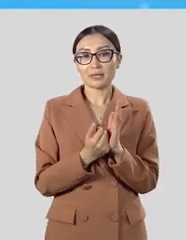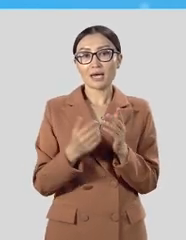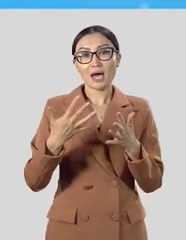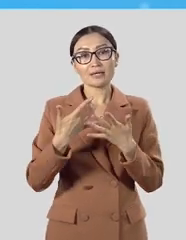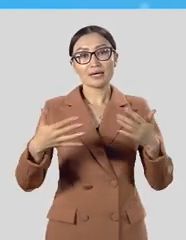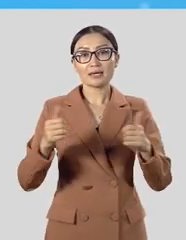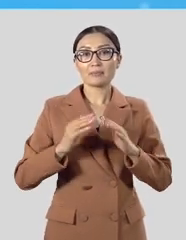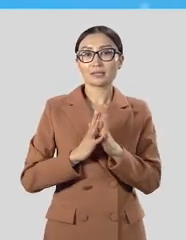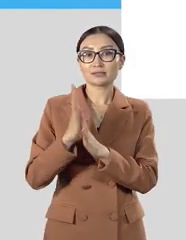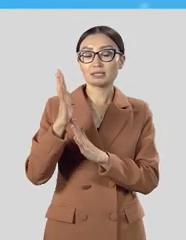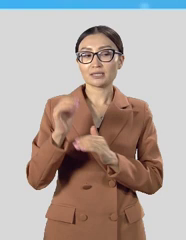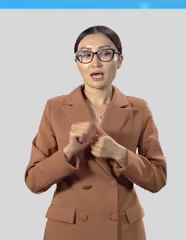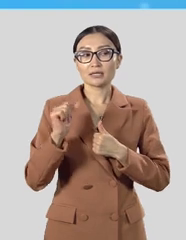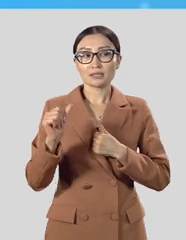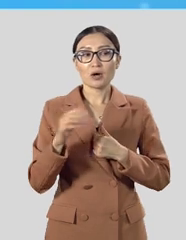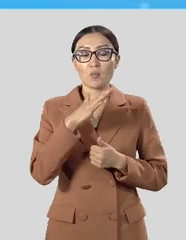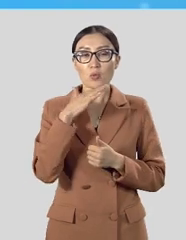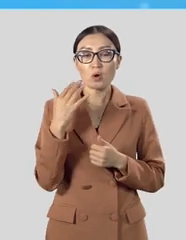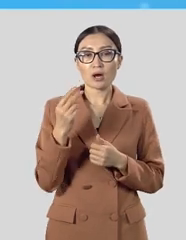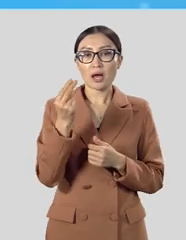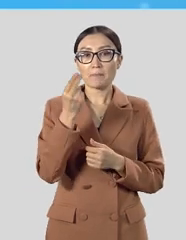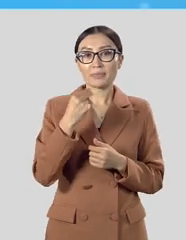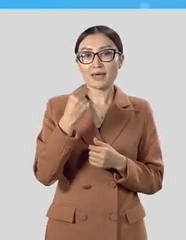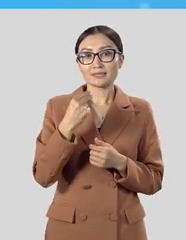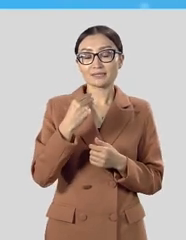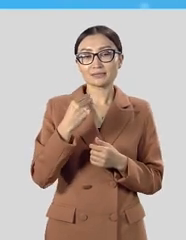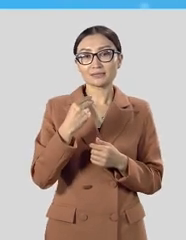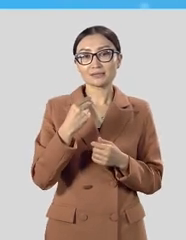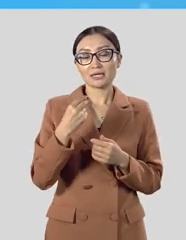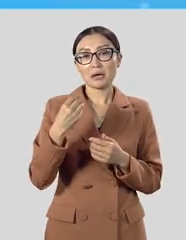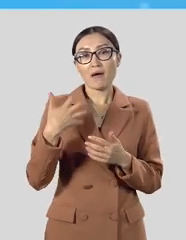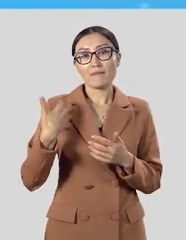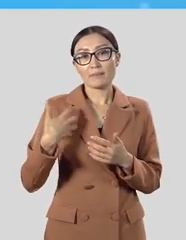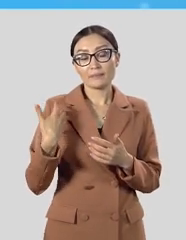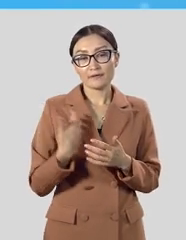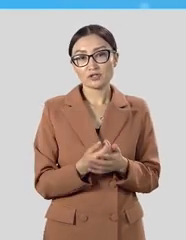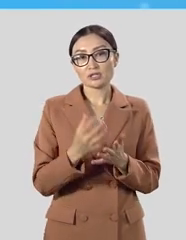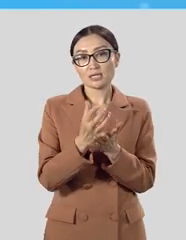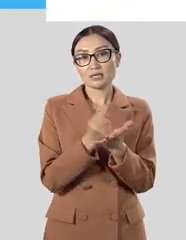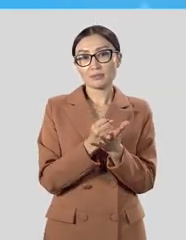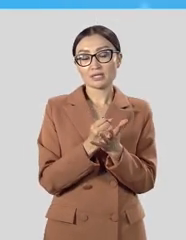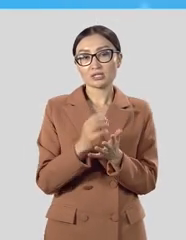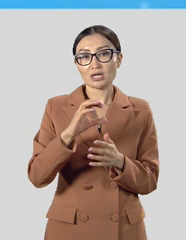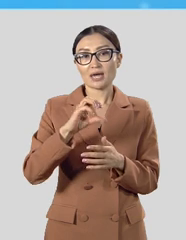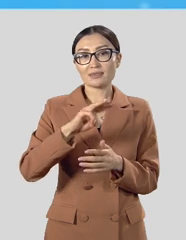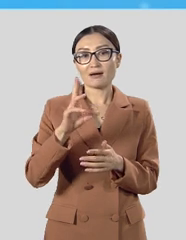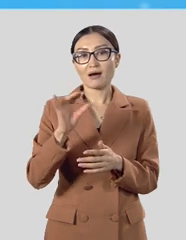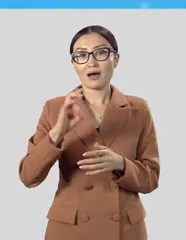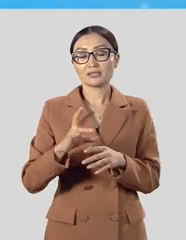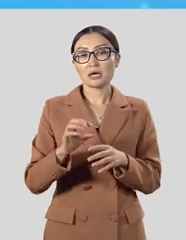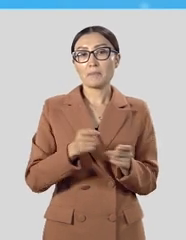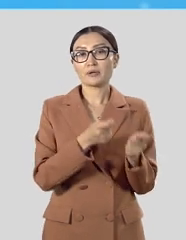растений откладывается много питательных веществ, поэтому развивается запасающая ткань, что приводит